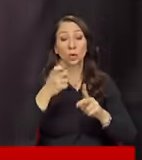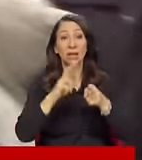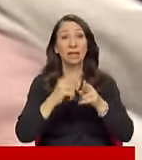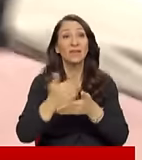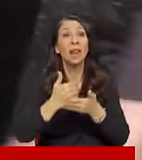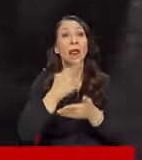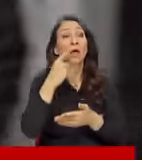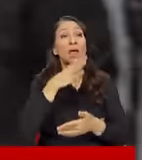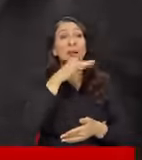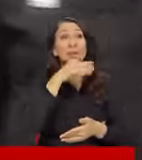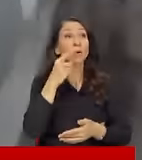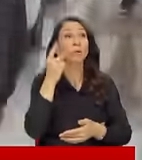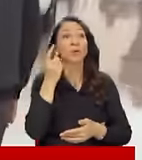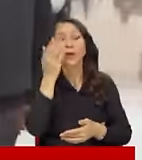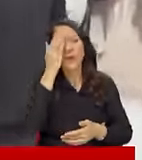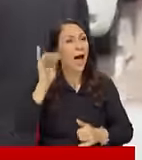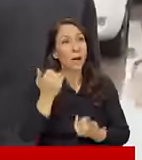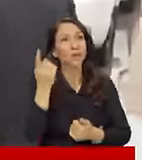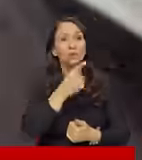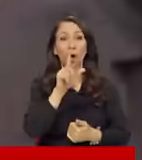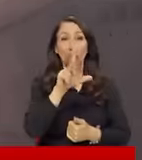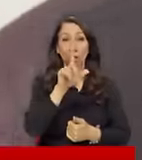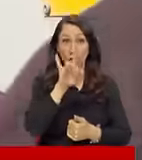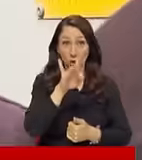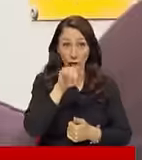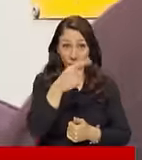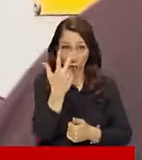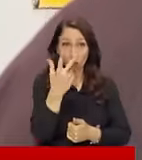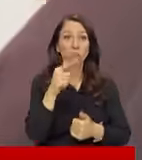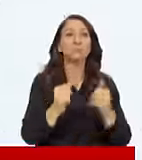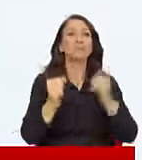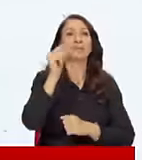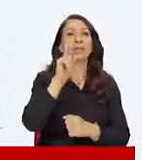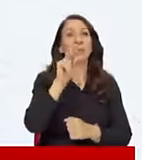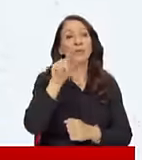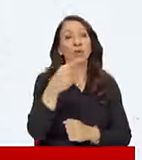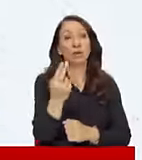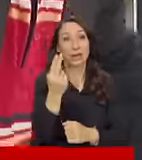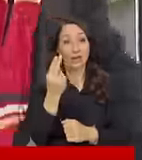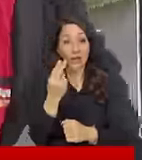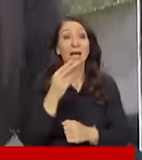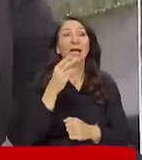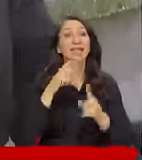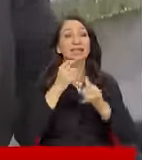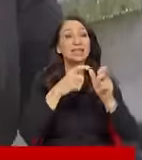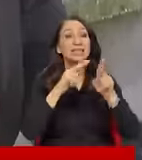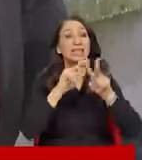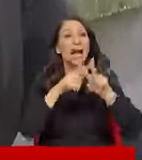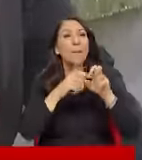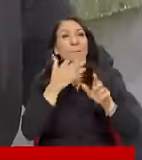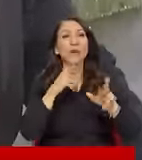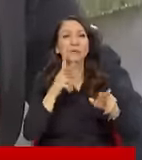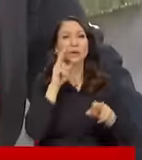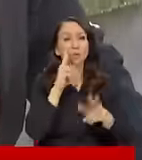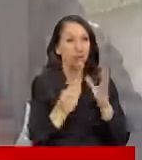göre yaşlılarda yoksulluk oranı %14,3'ten %21,7'ye yükseldi. Diskar'ın araştırmasında da benzer sonuçlar